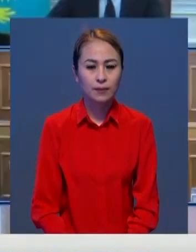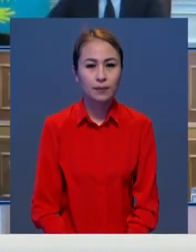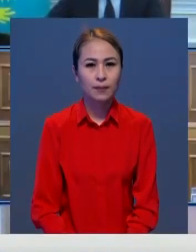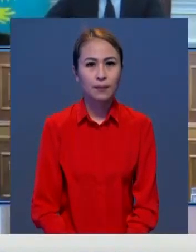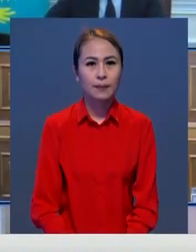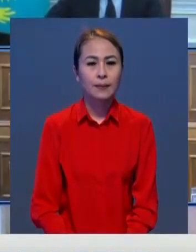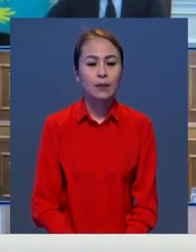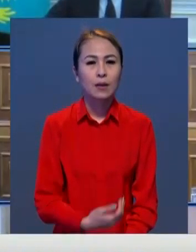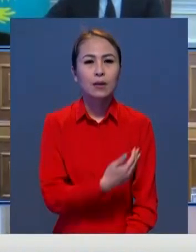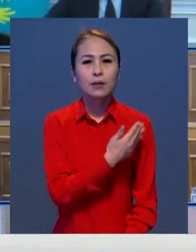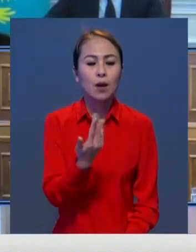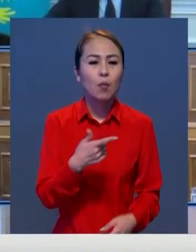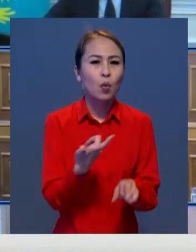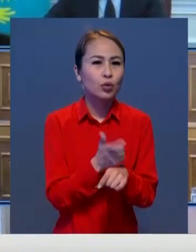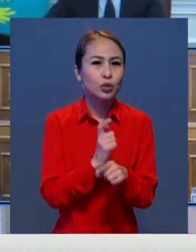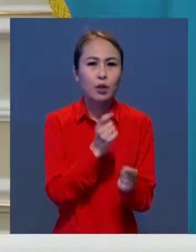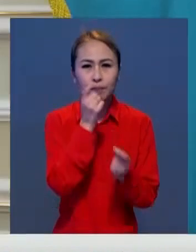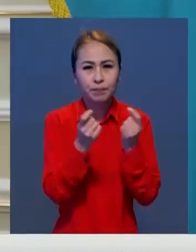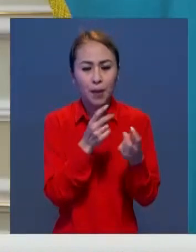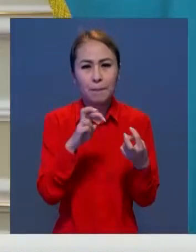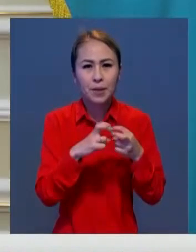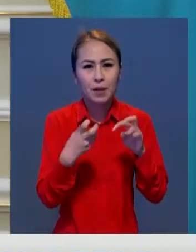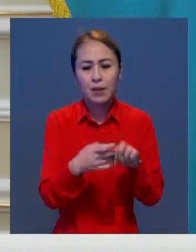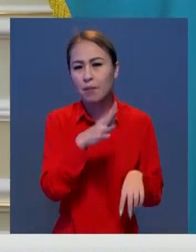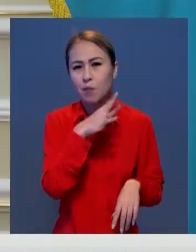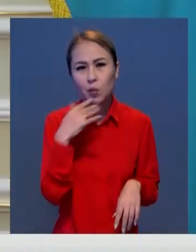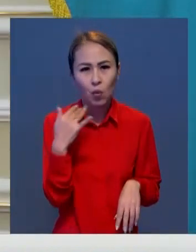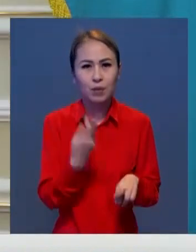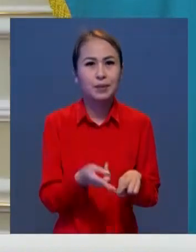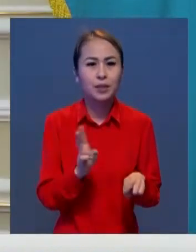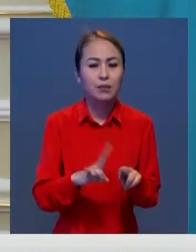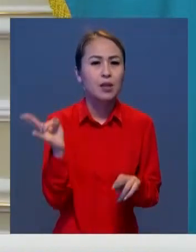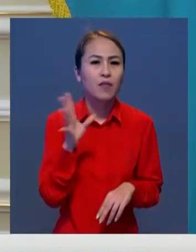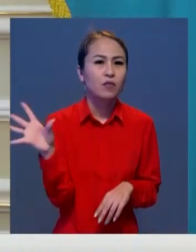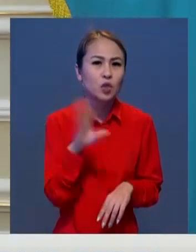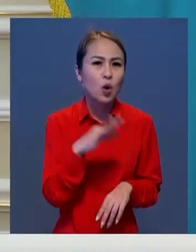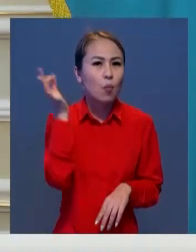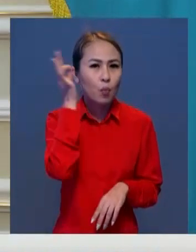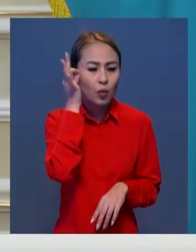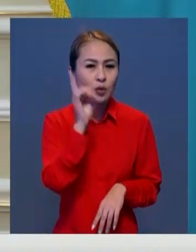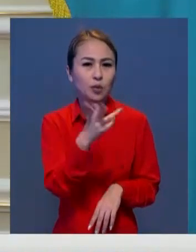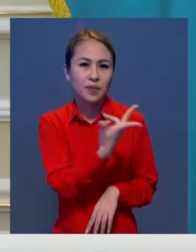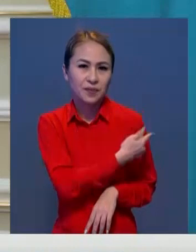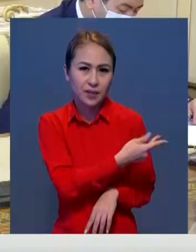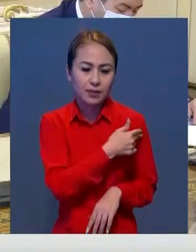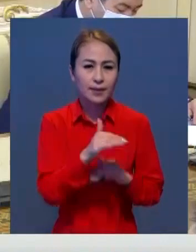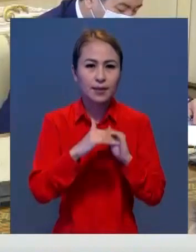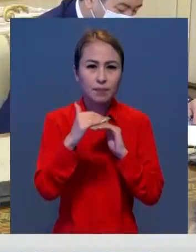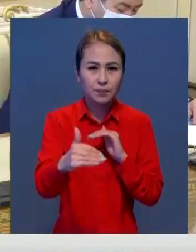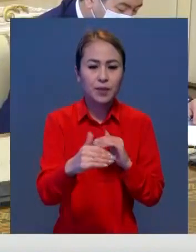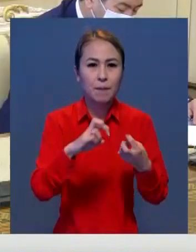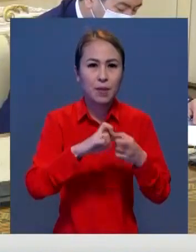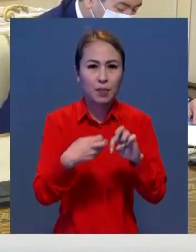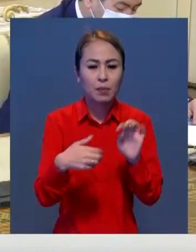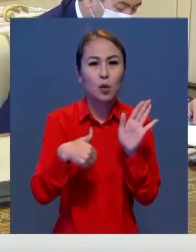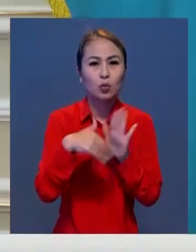неразберихи, хаоса. Дүрбеленге жол бермес үшін көптеген жайттерді ескеру қажет. Тұтас алғанда вакциналау елдің эпид ахуалын